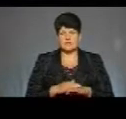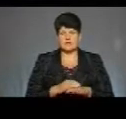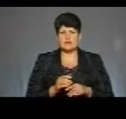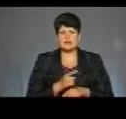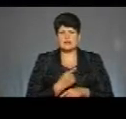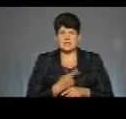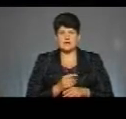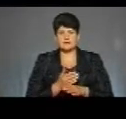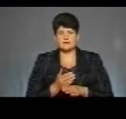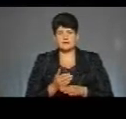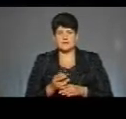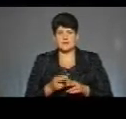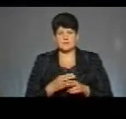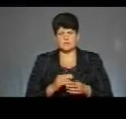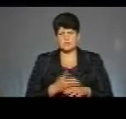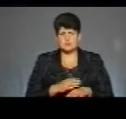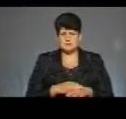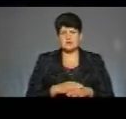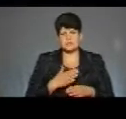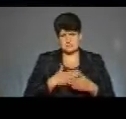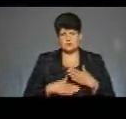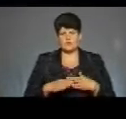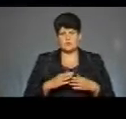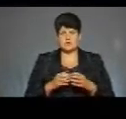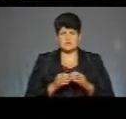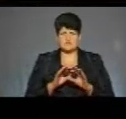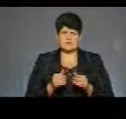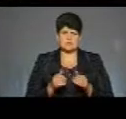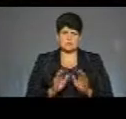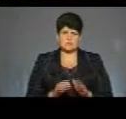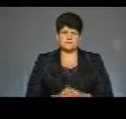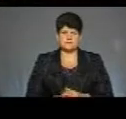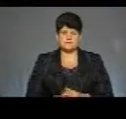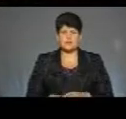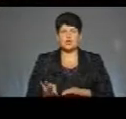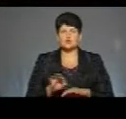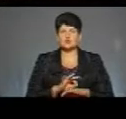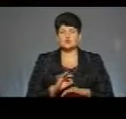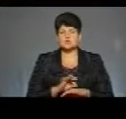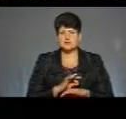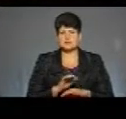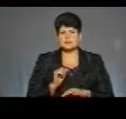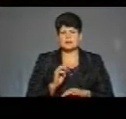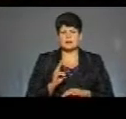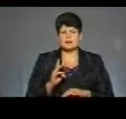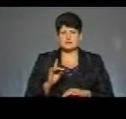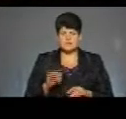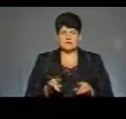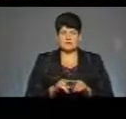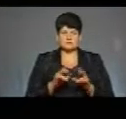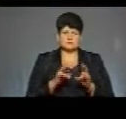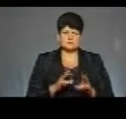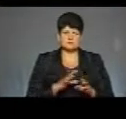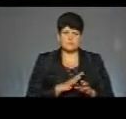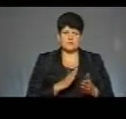без особливих ускладнень, ми задоволені результатом, все добре. Дружина Андрія Красоватого, яка теж травмувалася під час